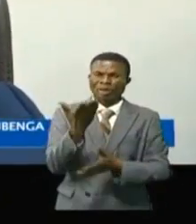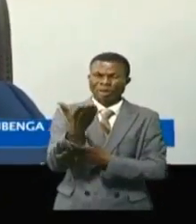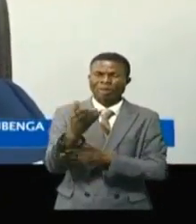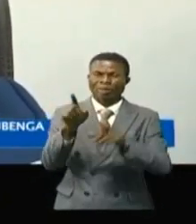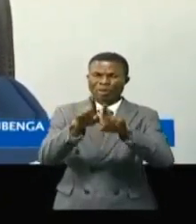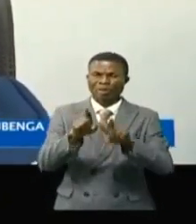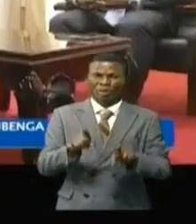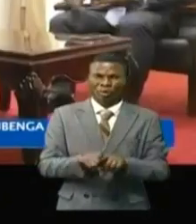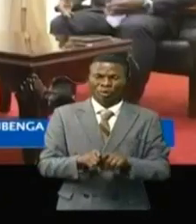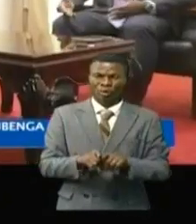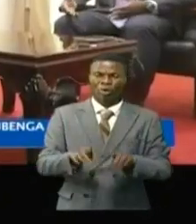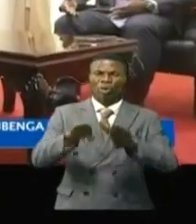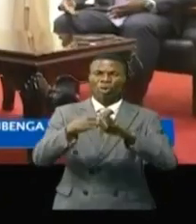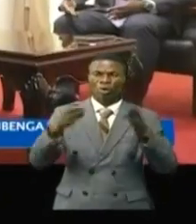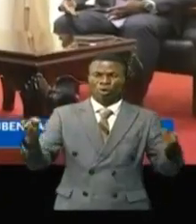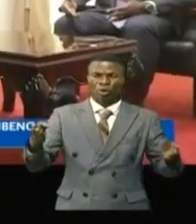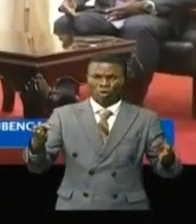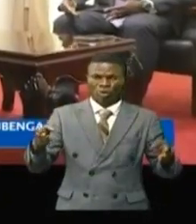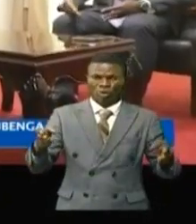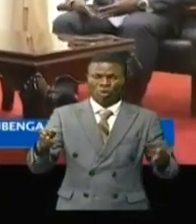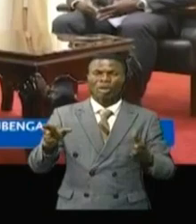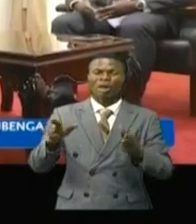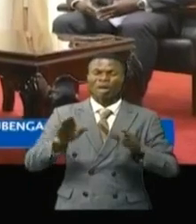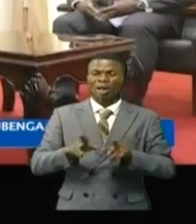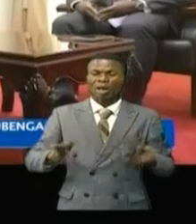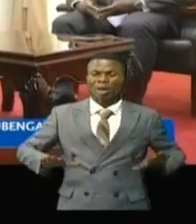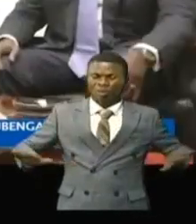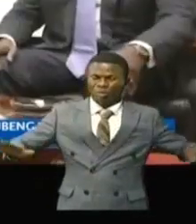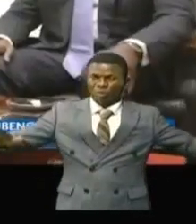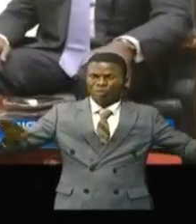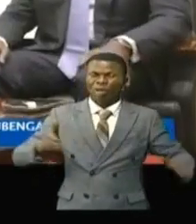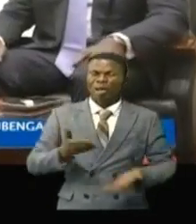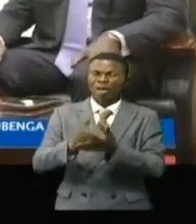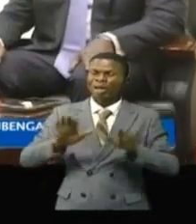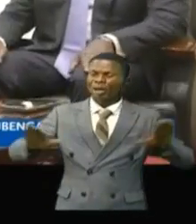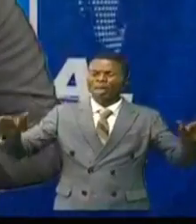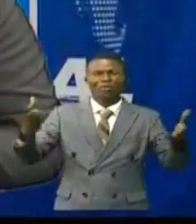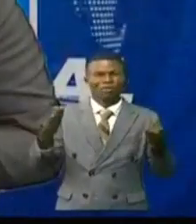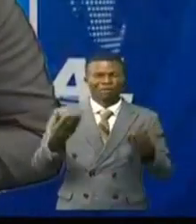aussi la réouverture du corridor aérien pour faciliter les vols.